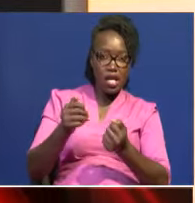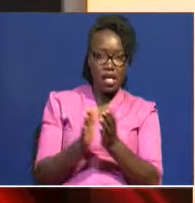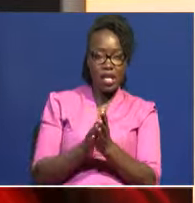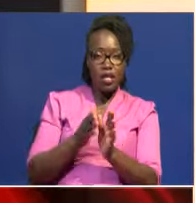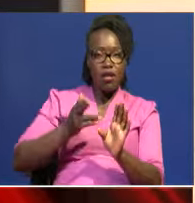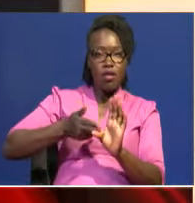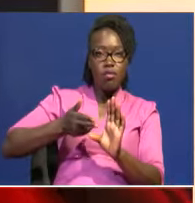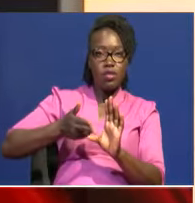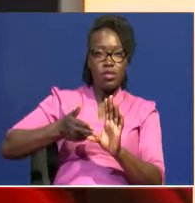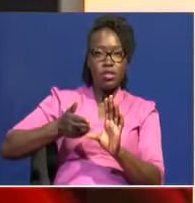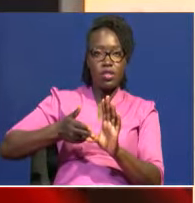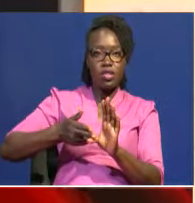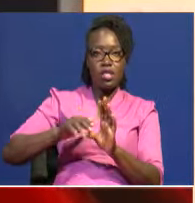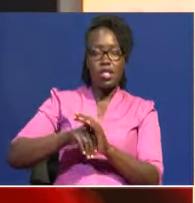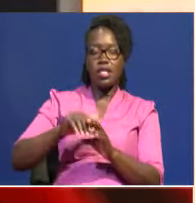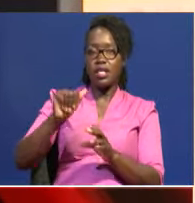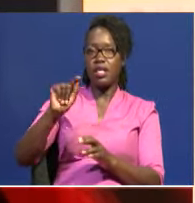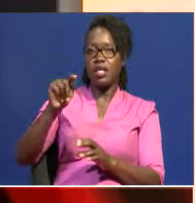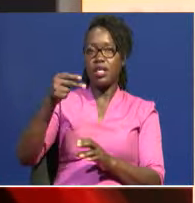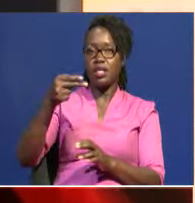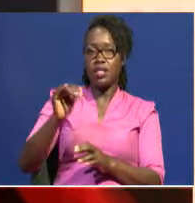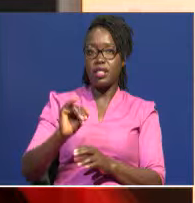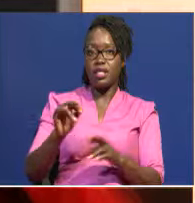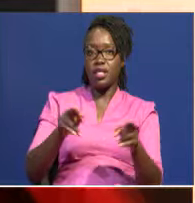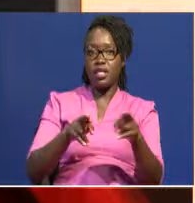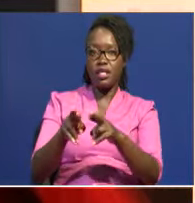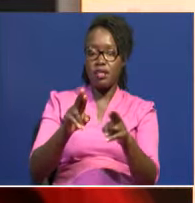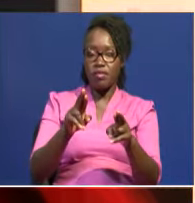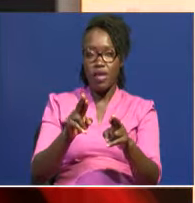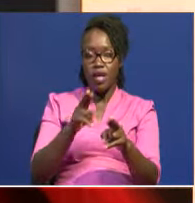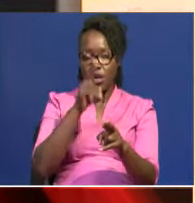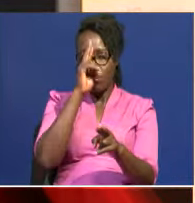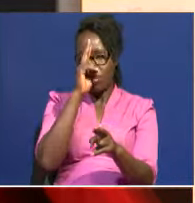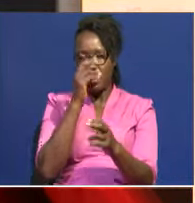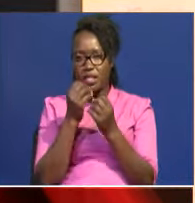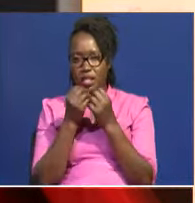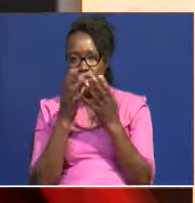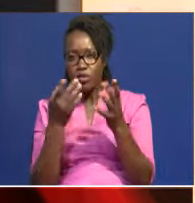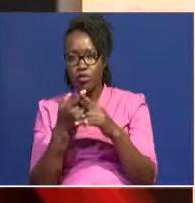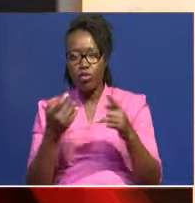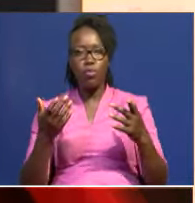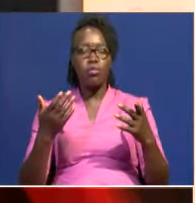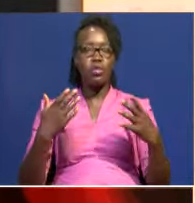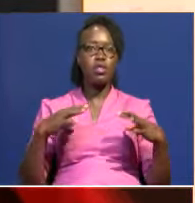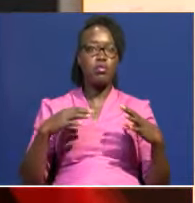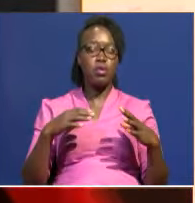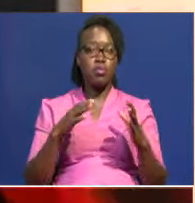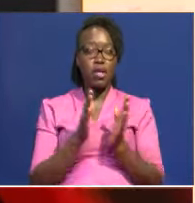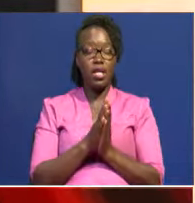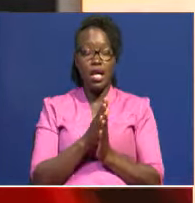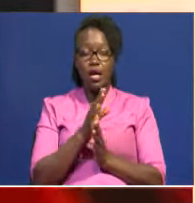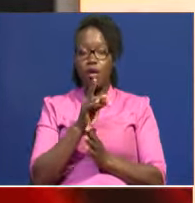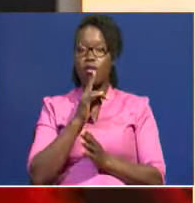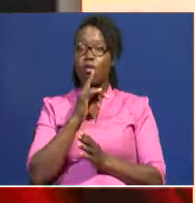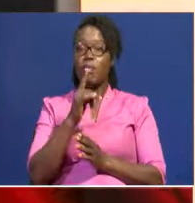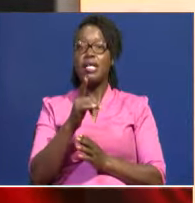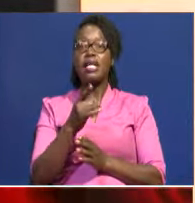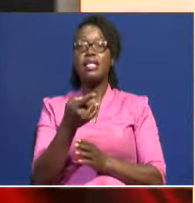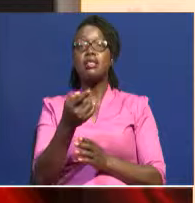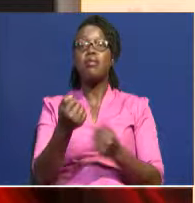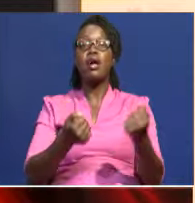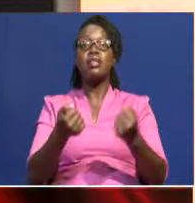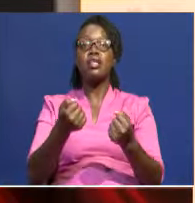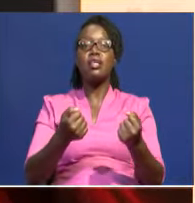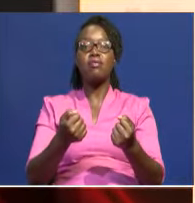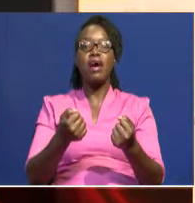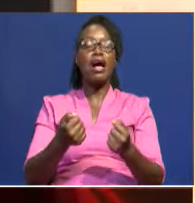mafuta ya petroli eneo la Thiriva. Mbaye alisema polisi walipata habari kutoka kwa wananchi. Kamanda huyo alisema dereva wa gari hilo